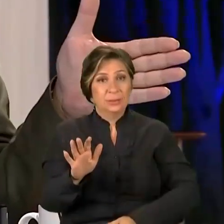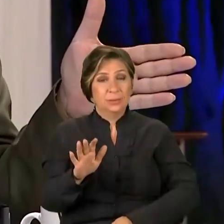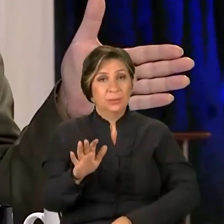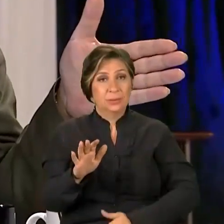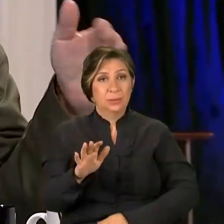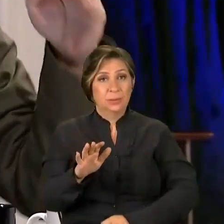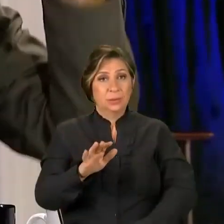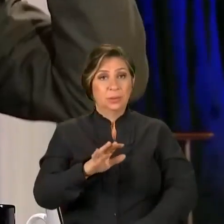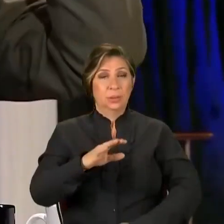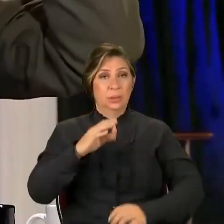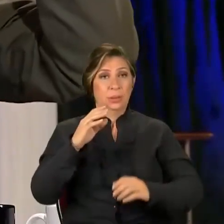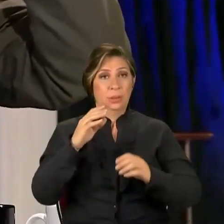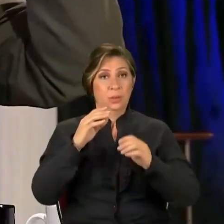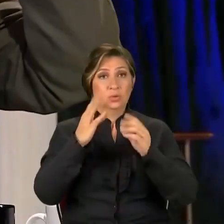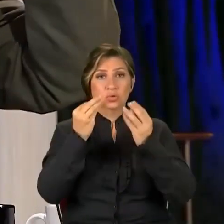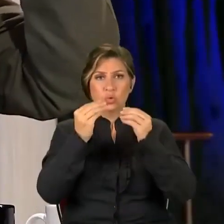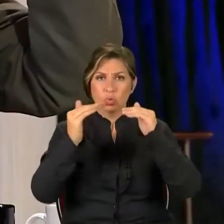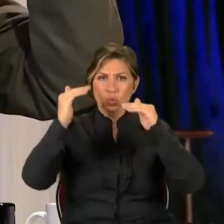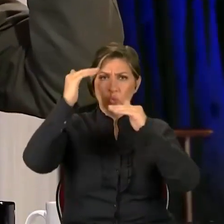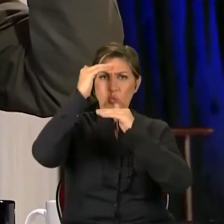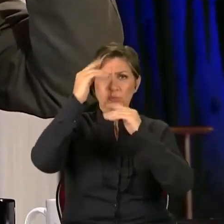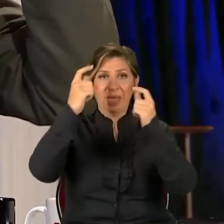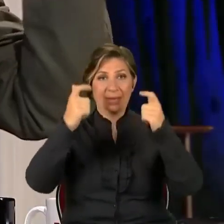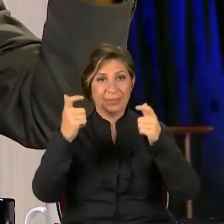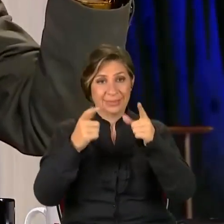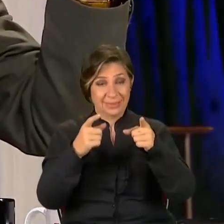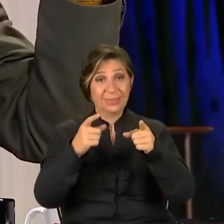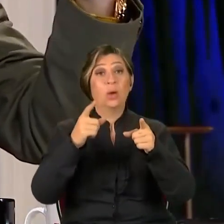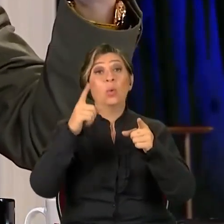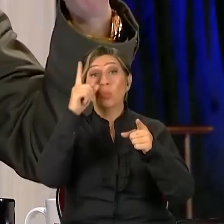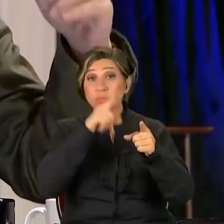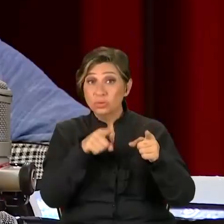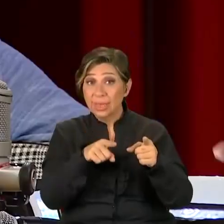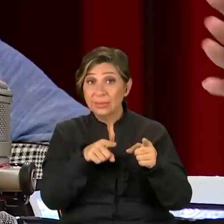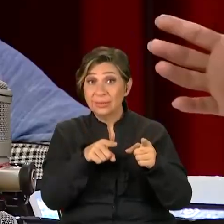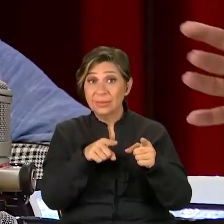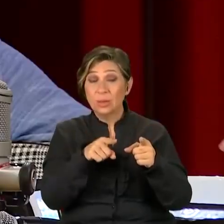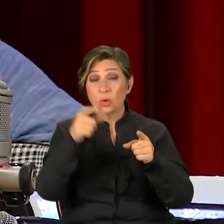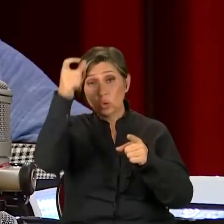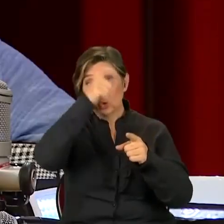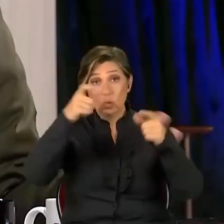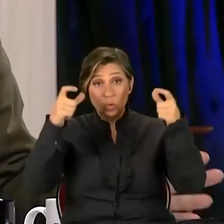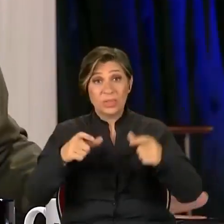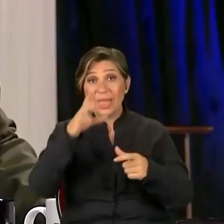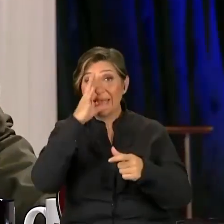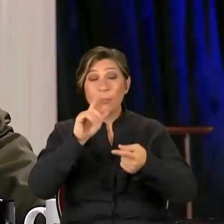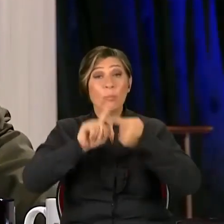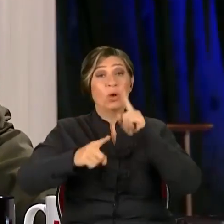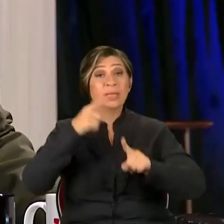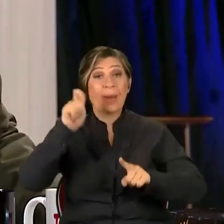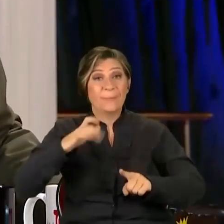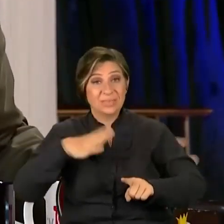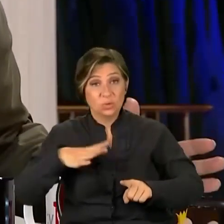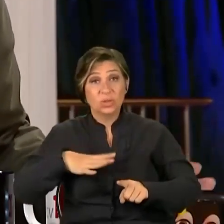ikonik oyuncular arasında çok üst bir yargısı Dolayısıyla Dolayısıyla Türkiye'de kim siyaset